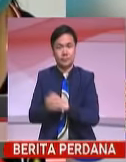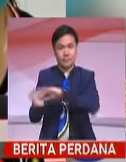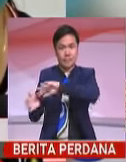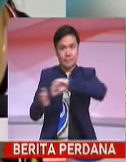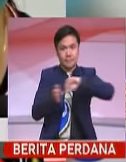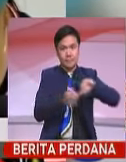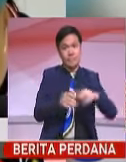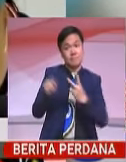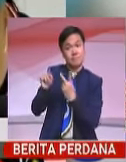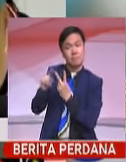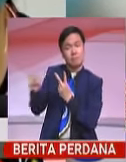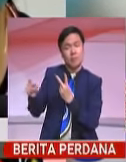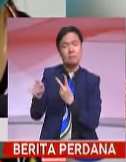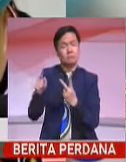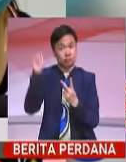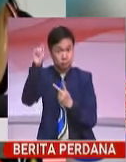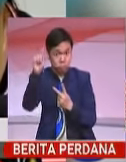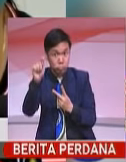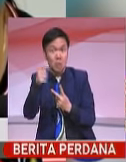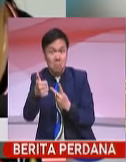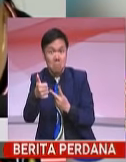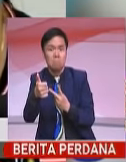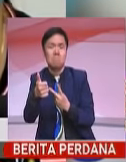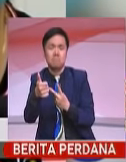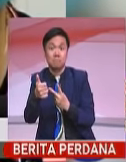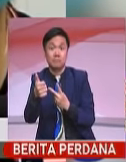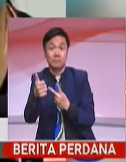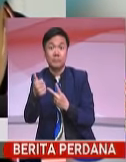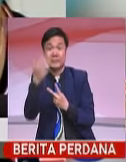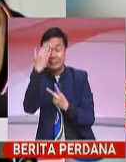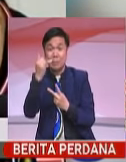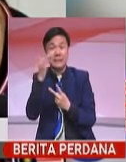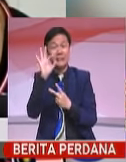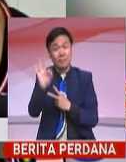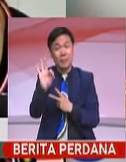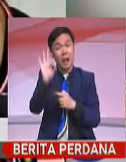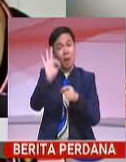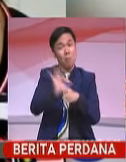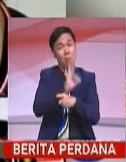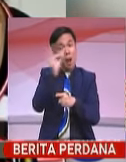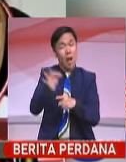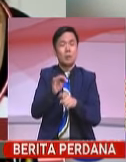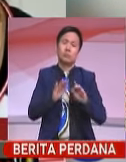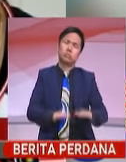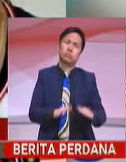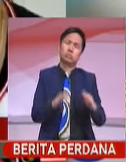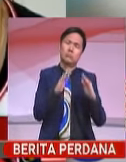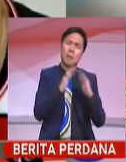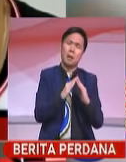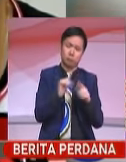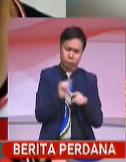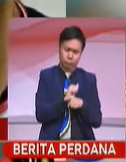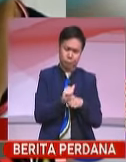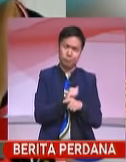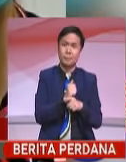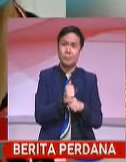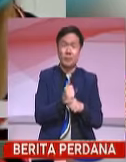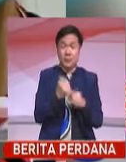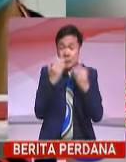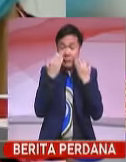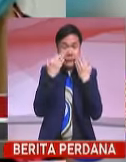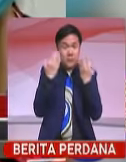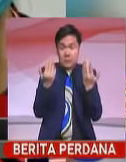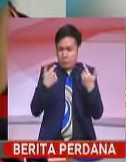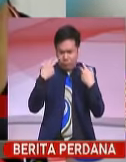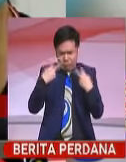Tournament ini amat baguslah dia dapat dibuat sebab sudah 9 bulan kami dekat rumah sendiri training. Kami tak tahu